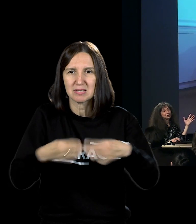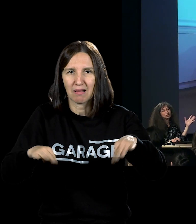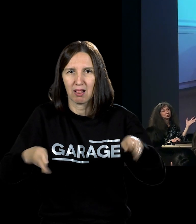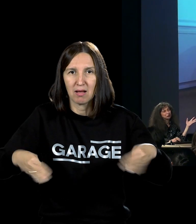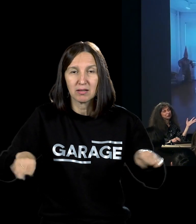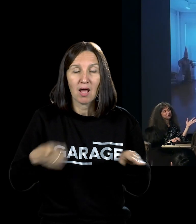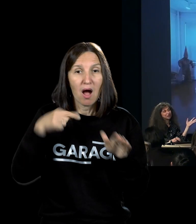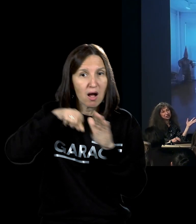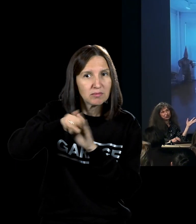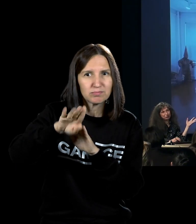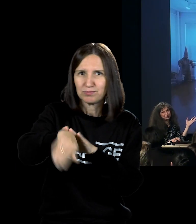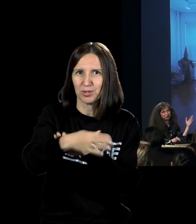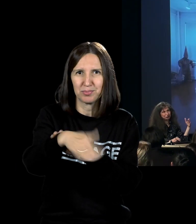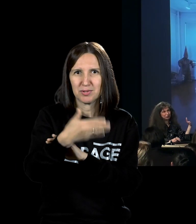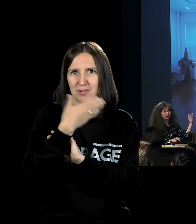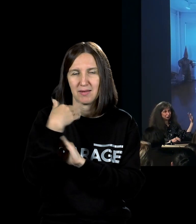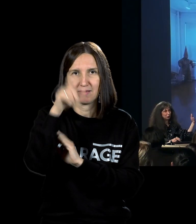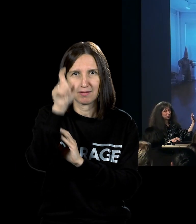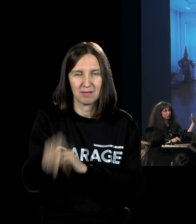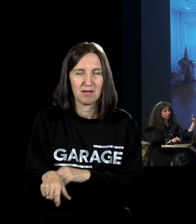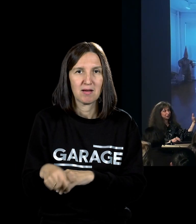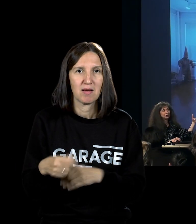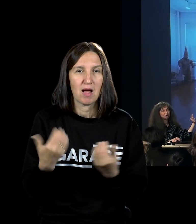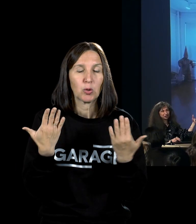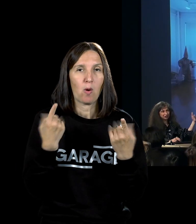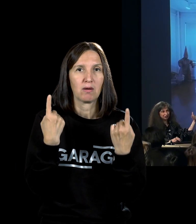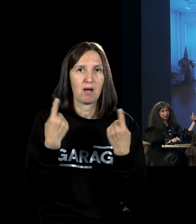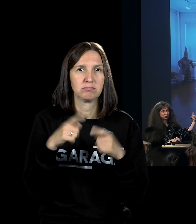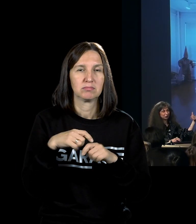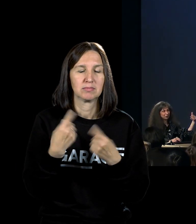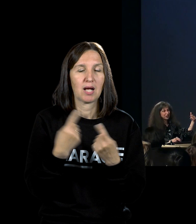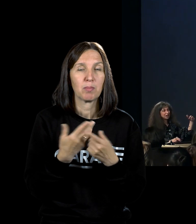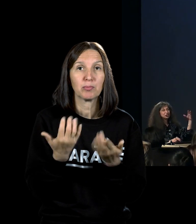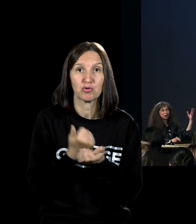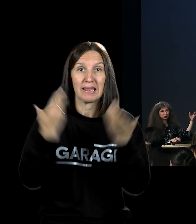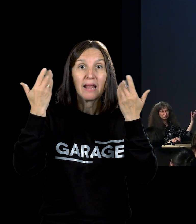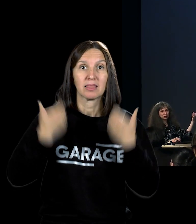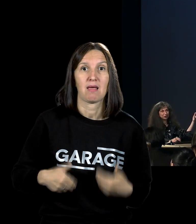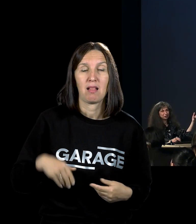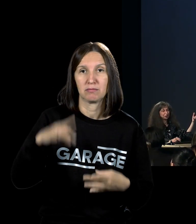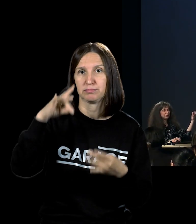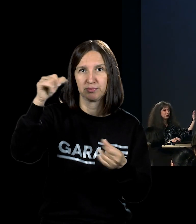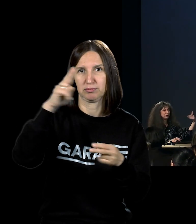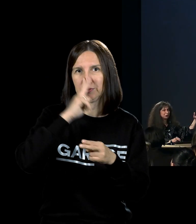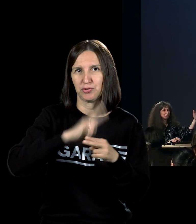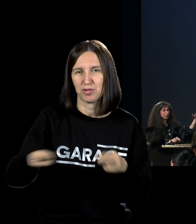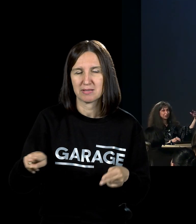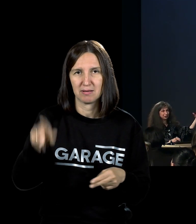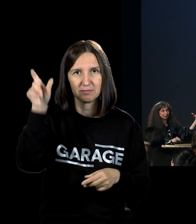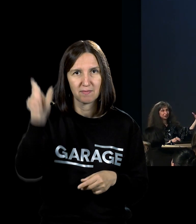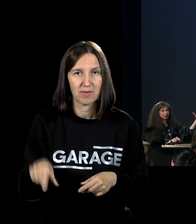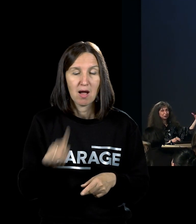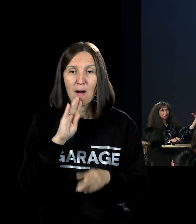которыми ничего нет, да, под которыми это еще раз вот это тело, которое исчезнувшая человеческая фигура,